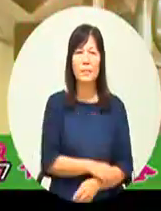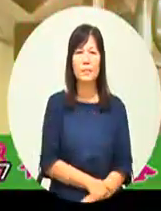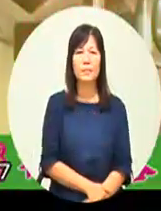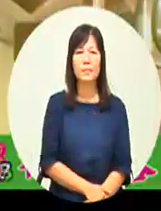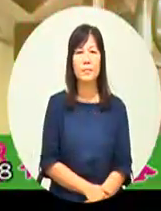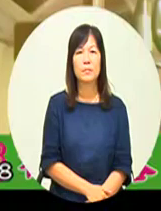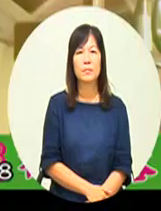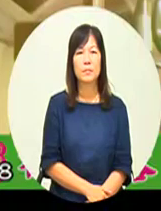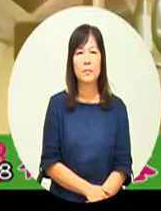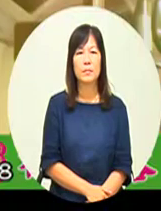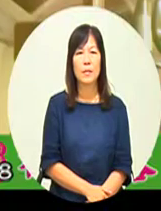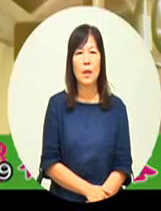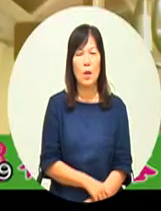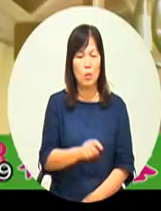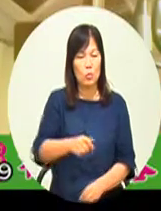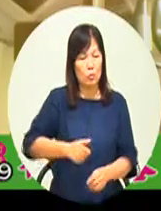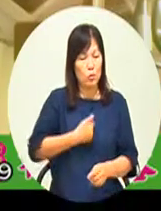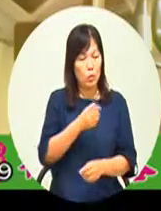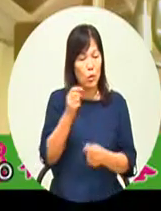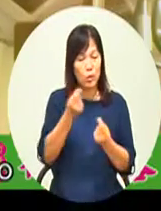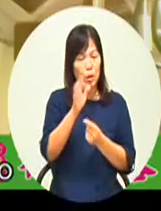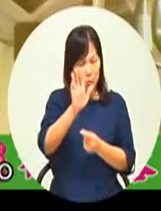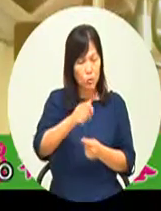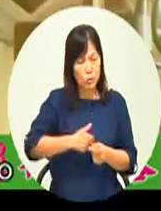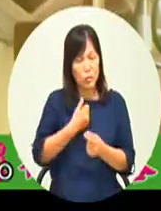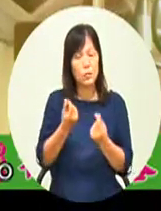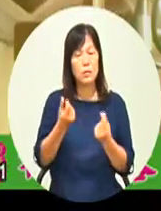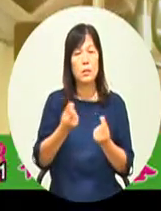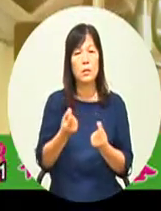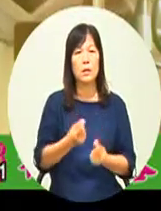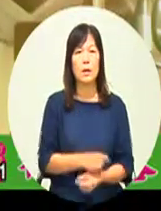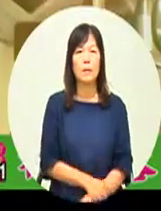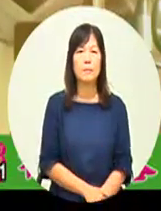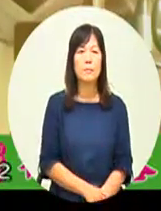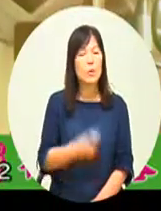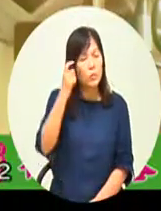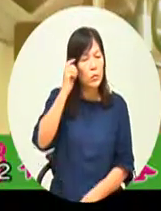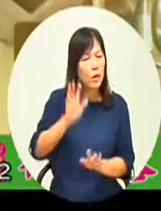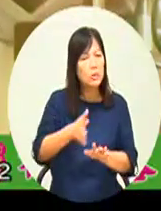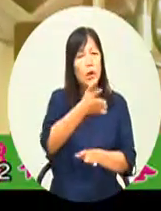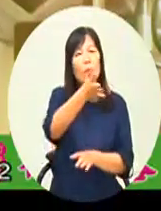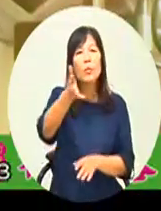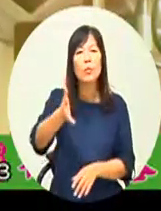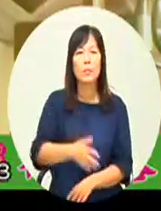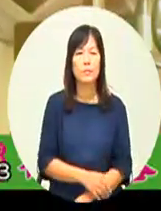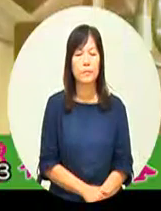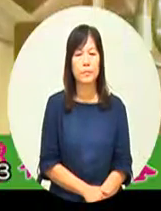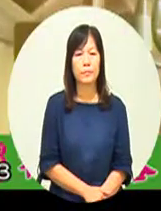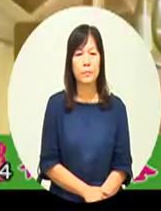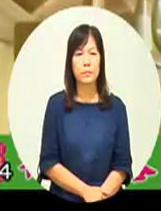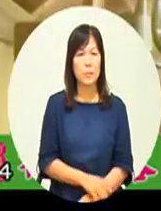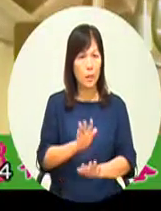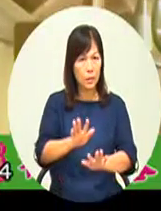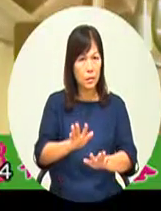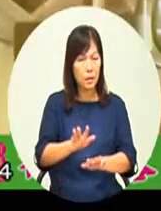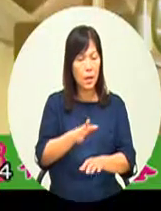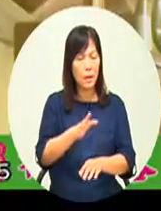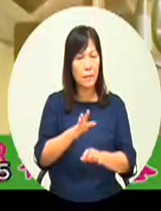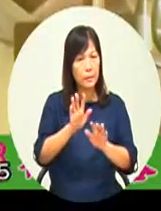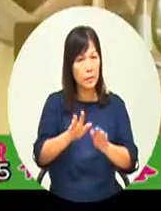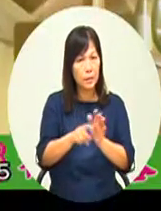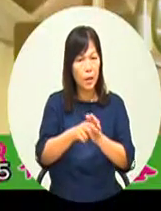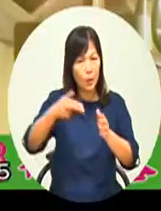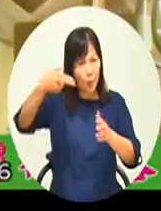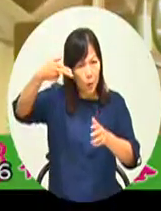的就是有这么一回事啊！啊，我请问啊，无证啊，有这个监